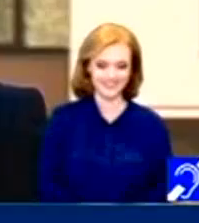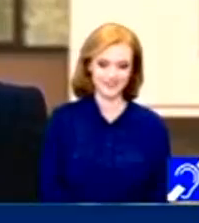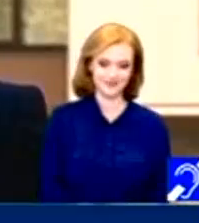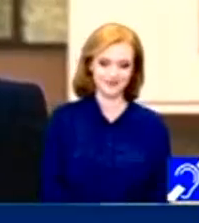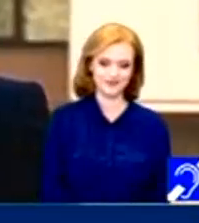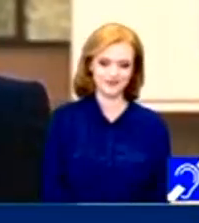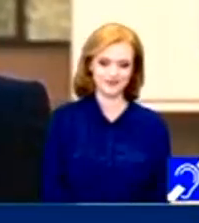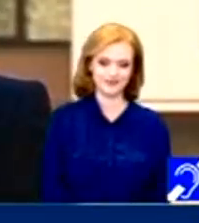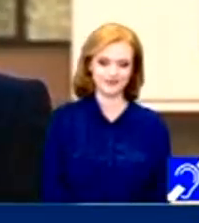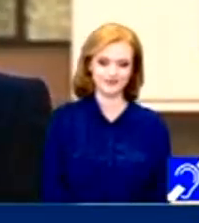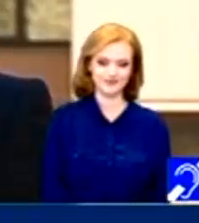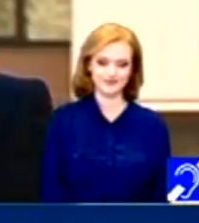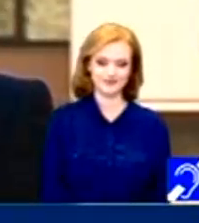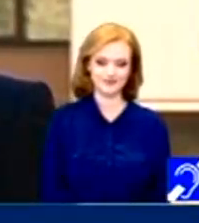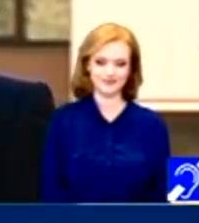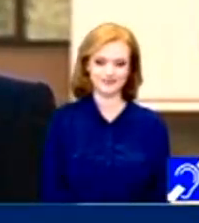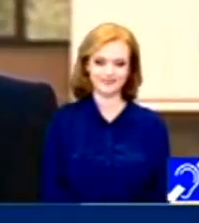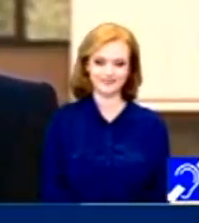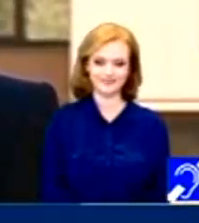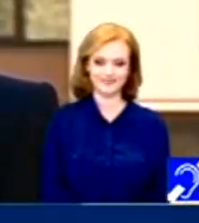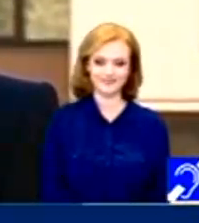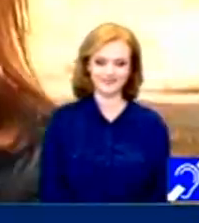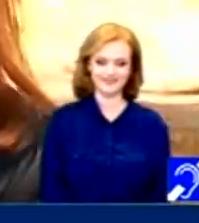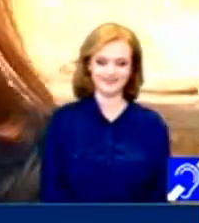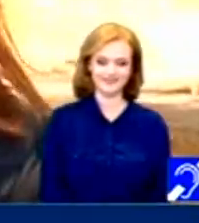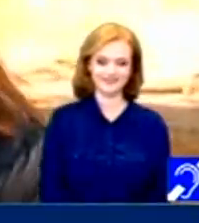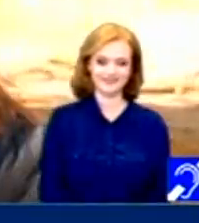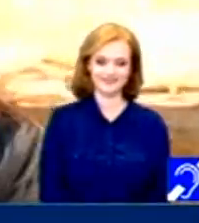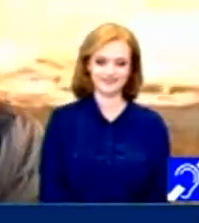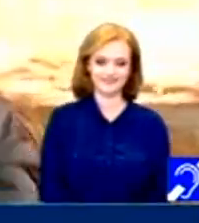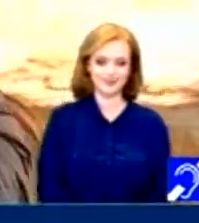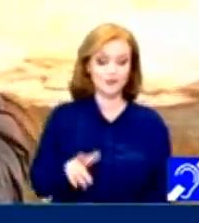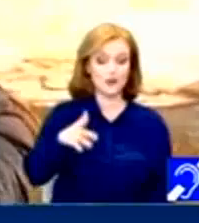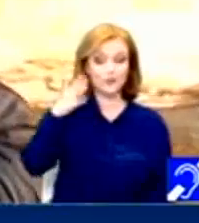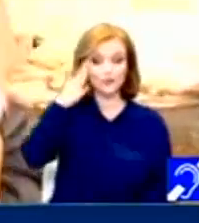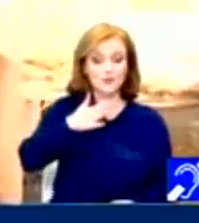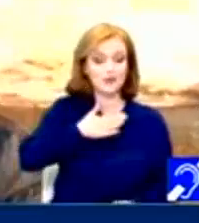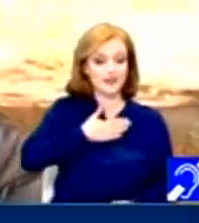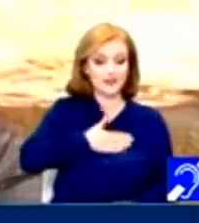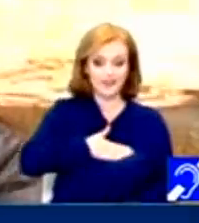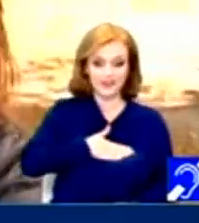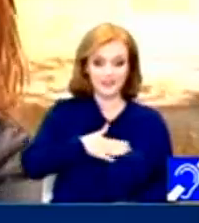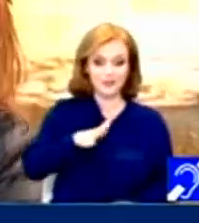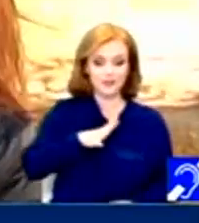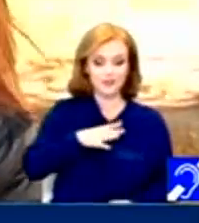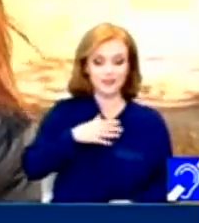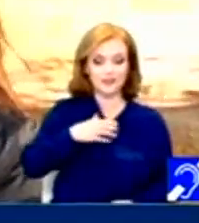pus bazele pentru tot ce am învățat eu ulterior. Am doar amintiri plăcute, era o persoană foarte